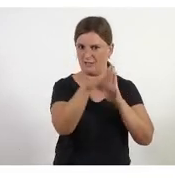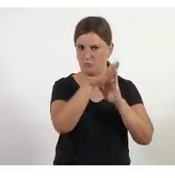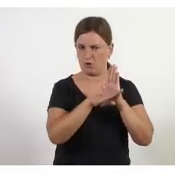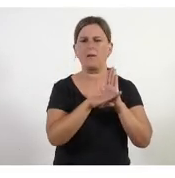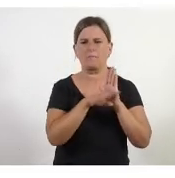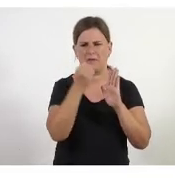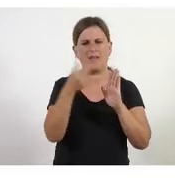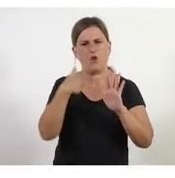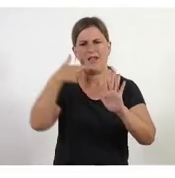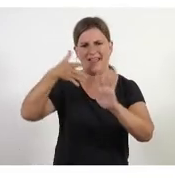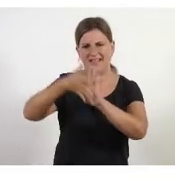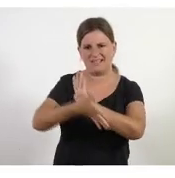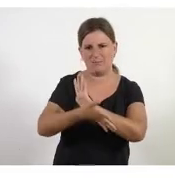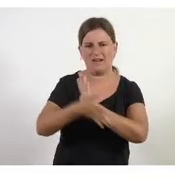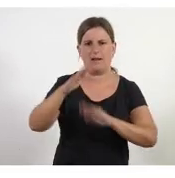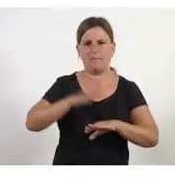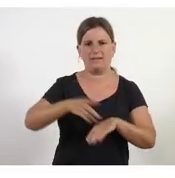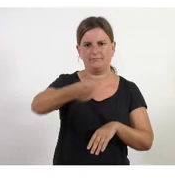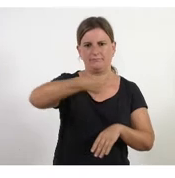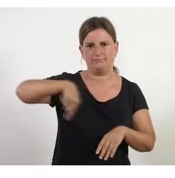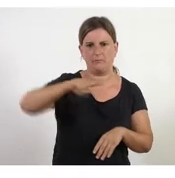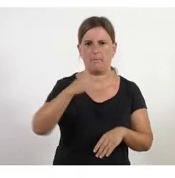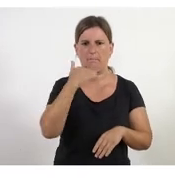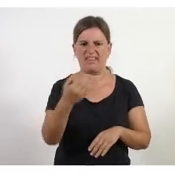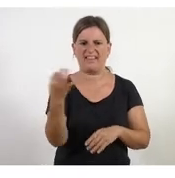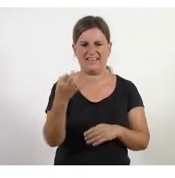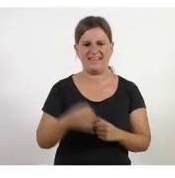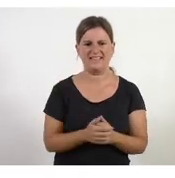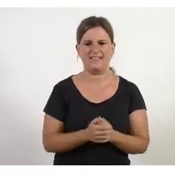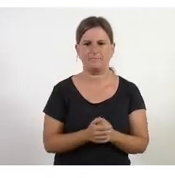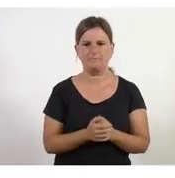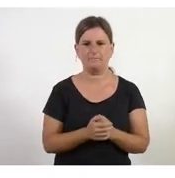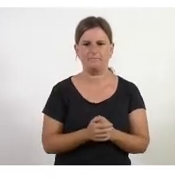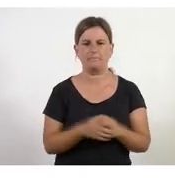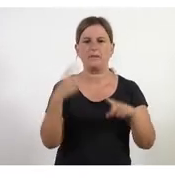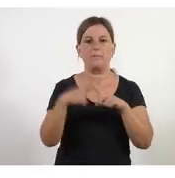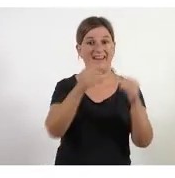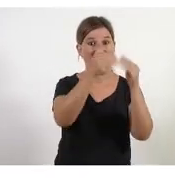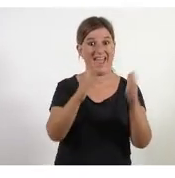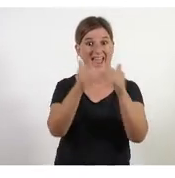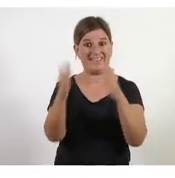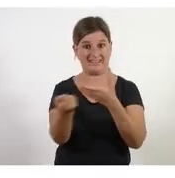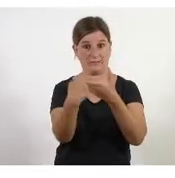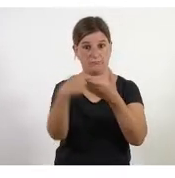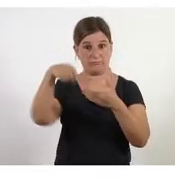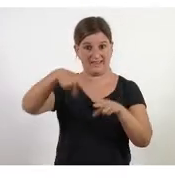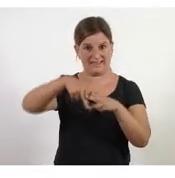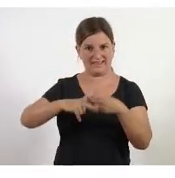explicarem perquè tothom coneixem el programa, perquè totes les entitats que esteu avui aquí al taller